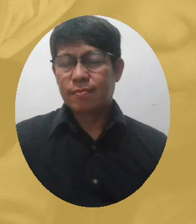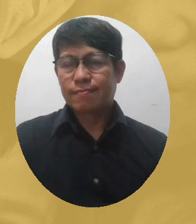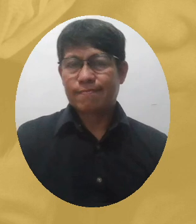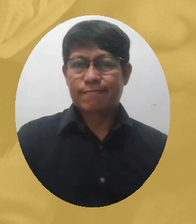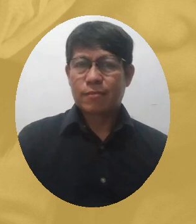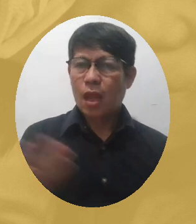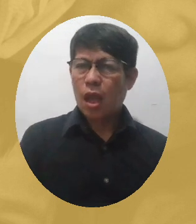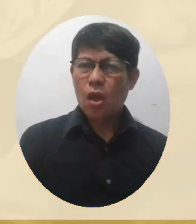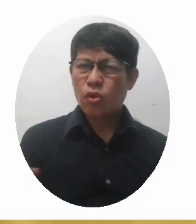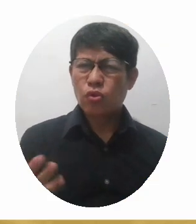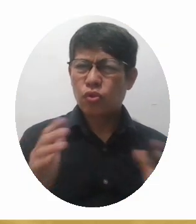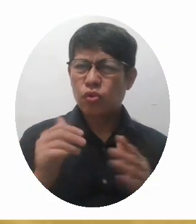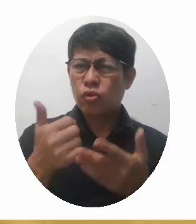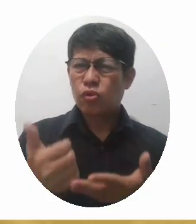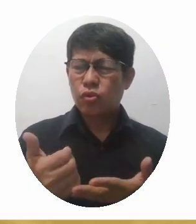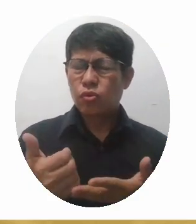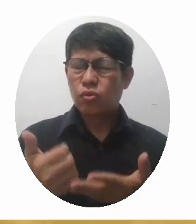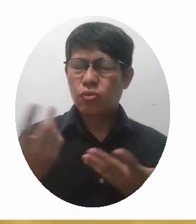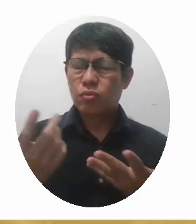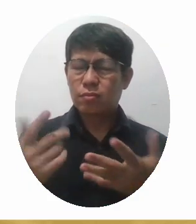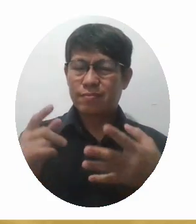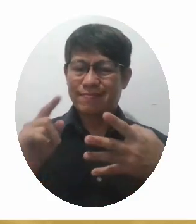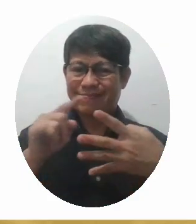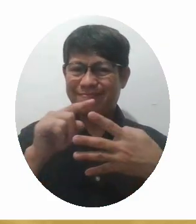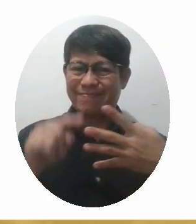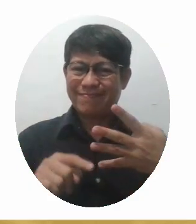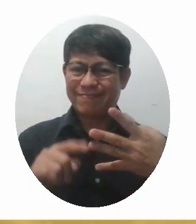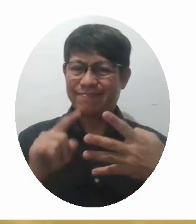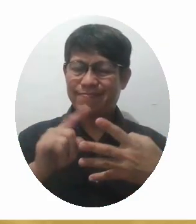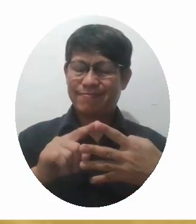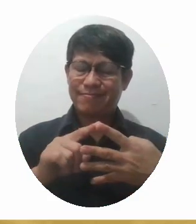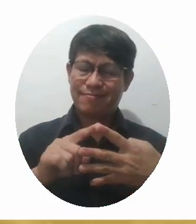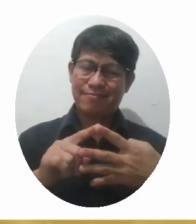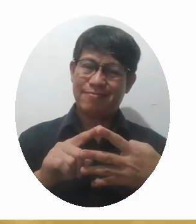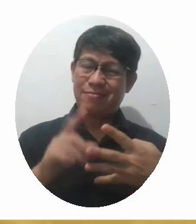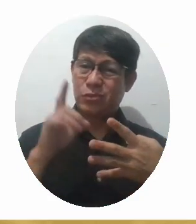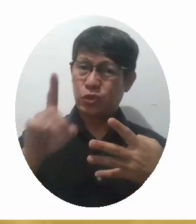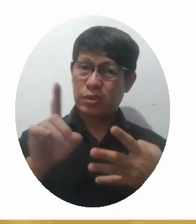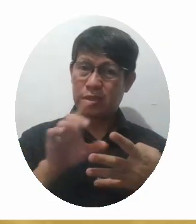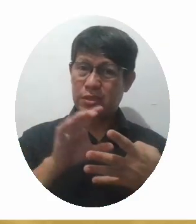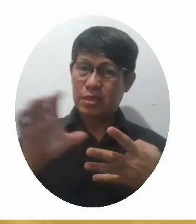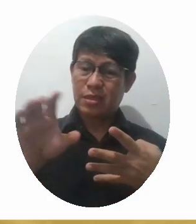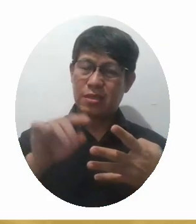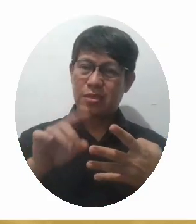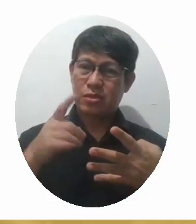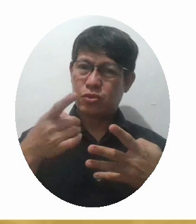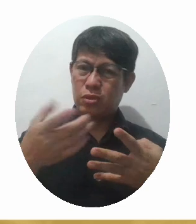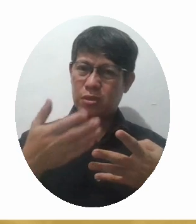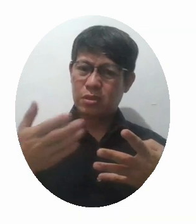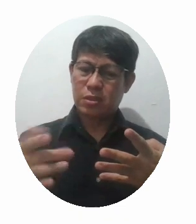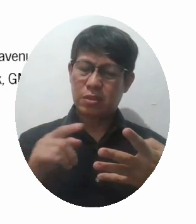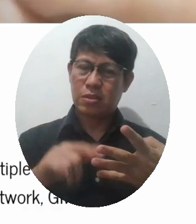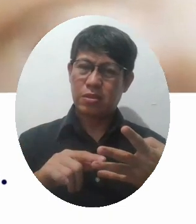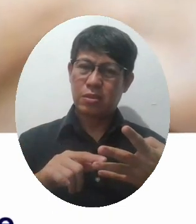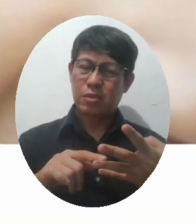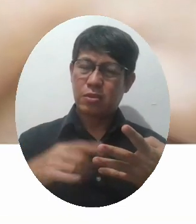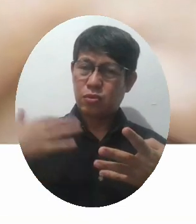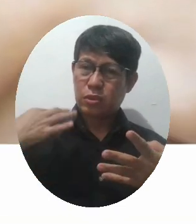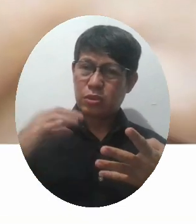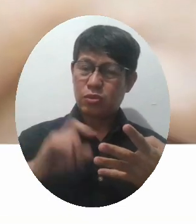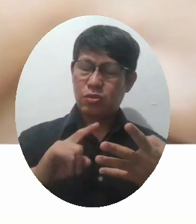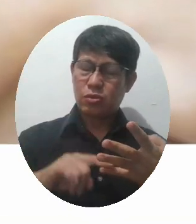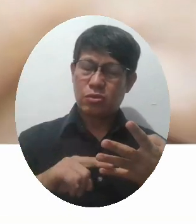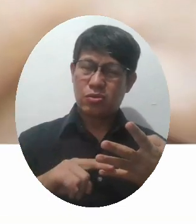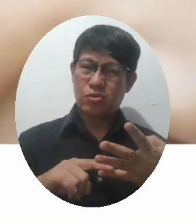www.kapwako.org. Mag-navigate on how you can help at piliin ang angkop na tulong kung ito'y donate cash, donate